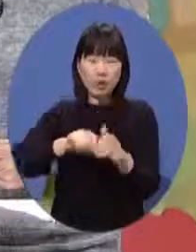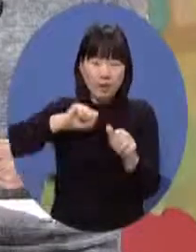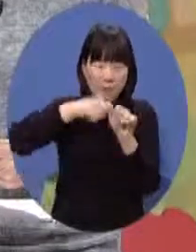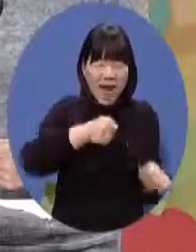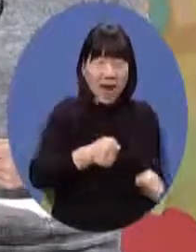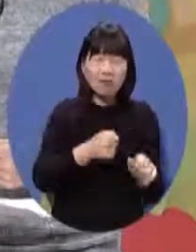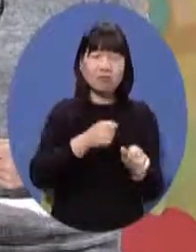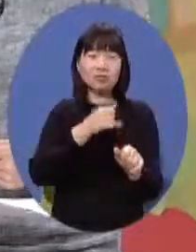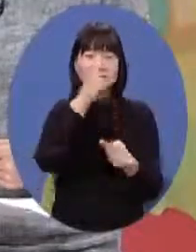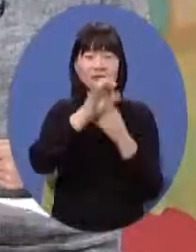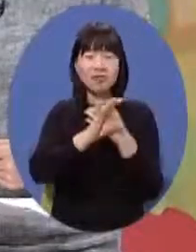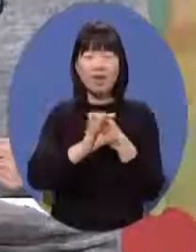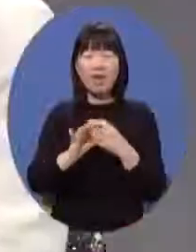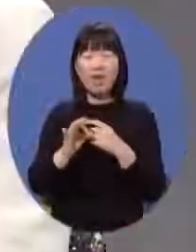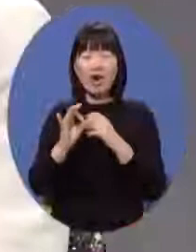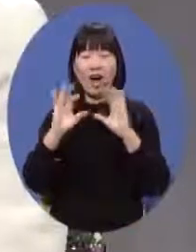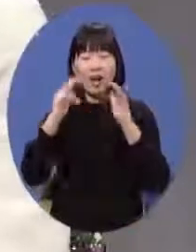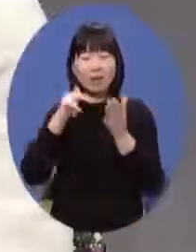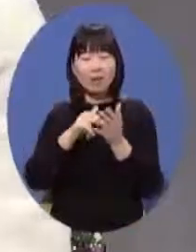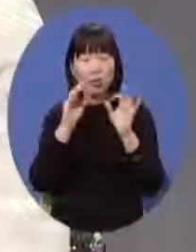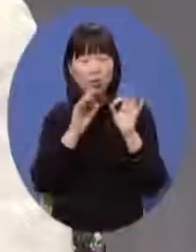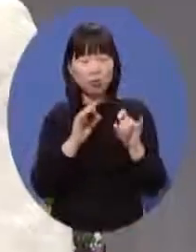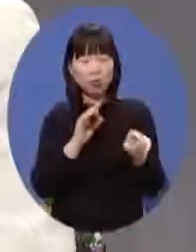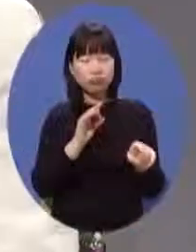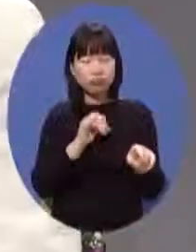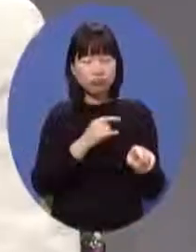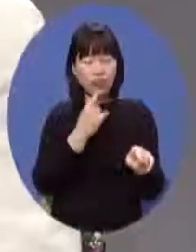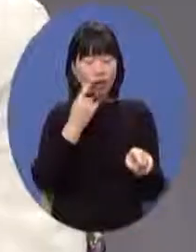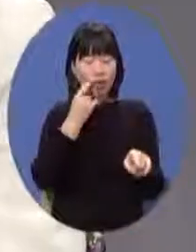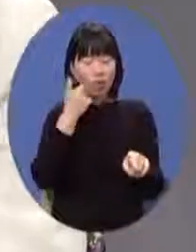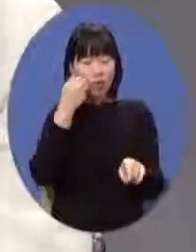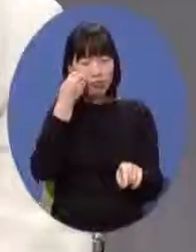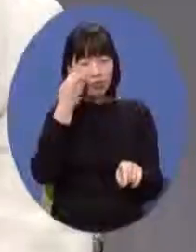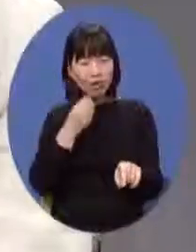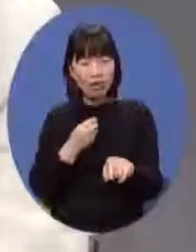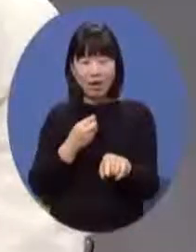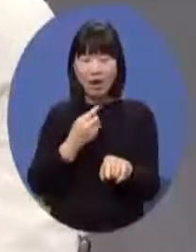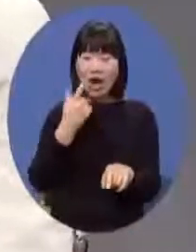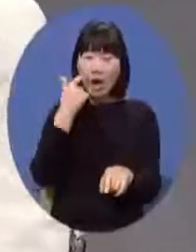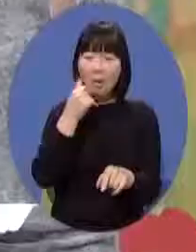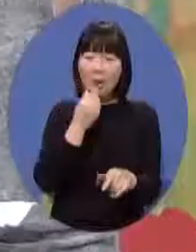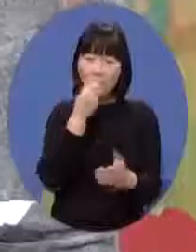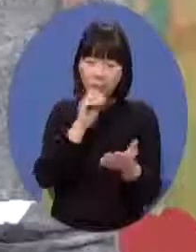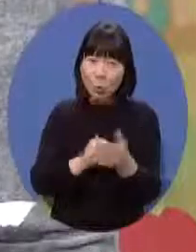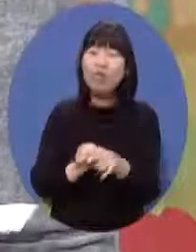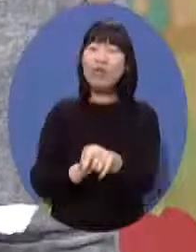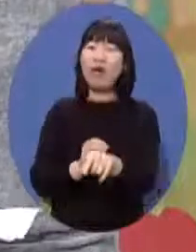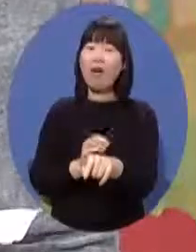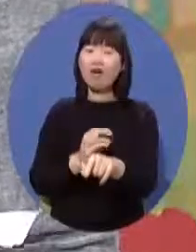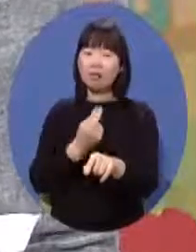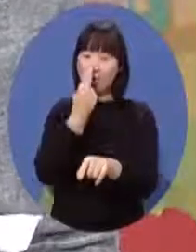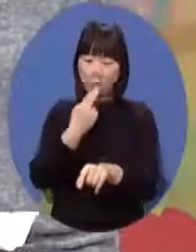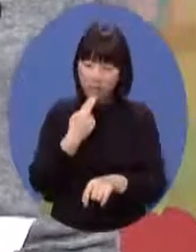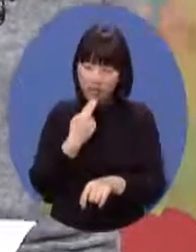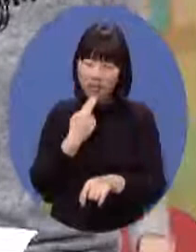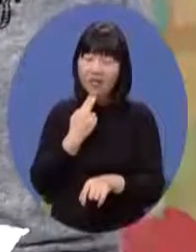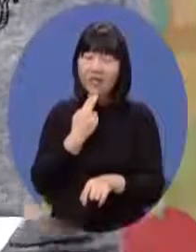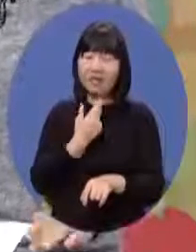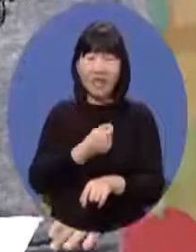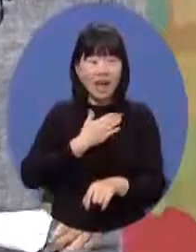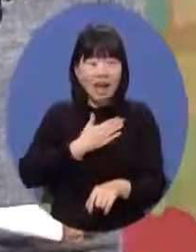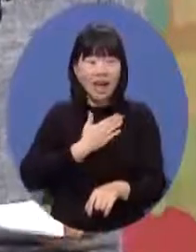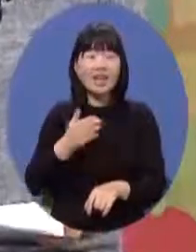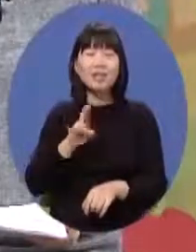아빠가 정신 그렇게 되지 않을까요? 아빠 이거 7세까지. 돌이야. 네, 이렇게 되는 맞아요. 거죠. 오, 네. 아니 근데 생각보다 연령이 높아요. 만 7세까지는